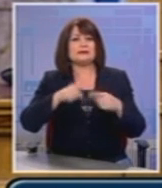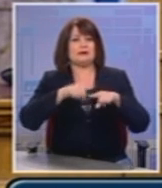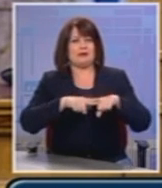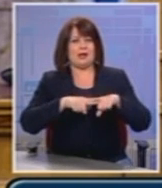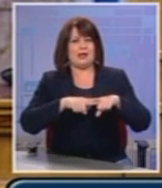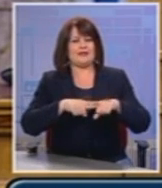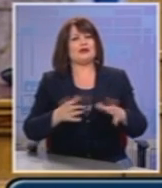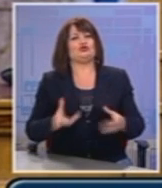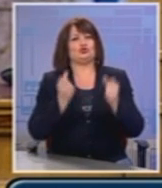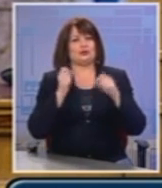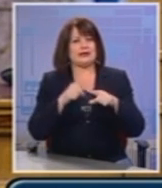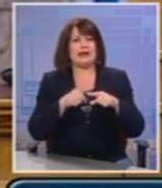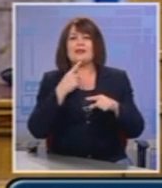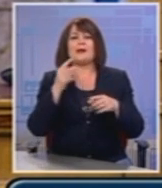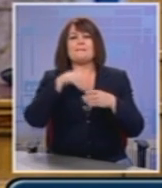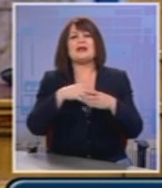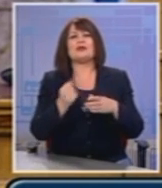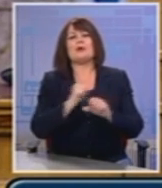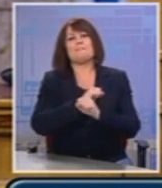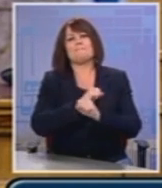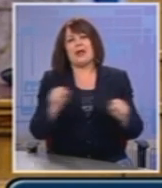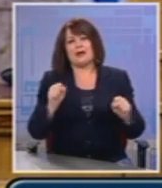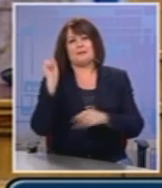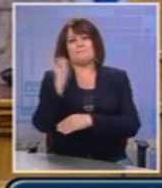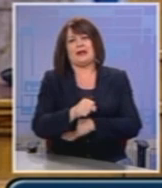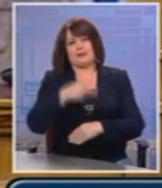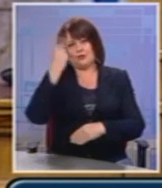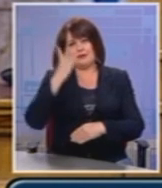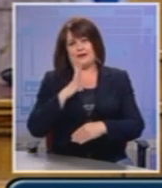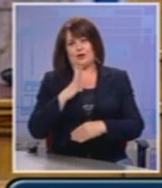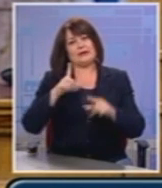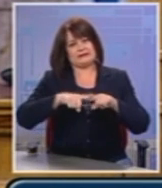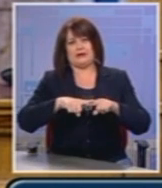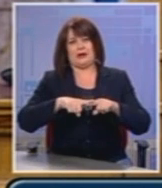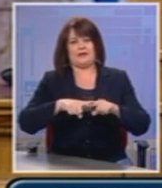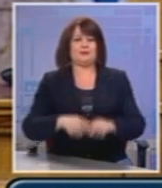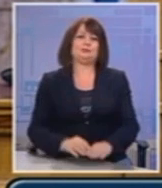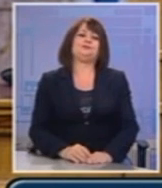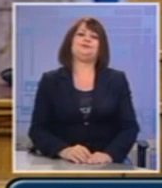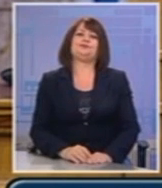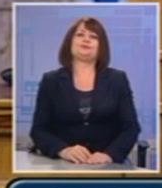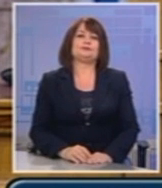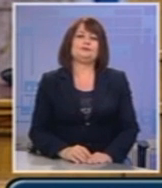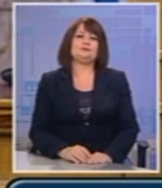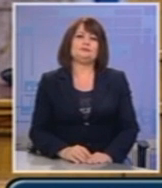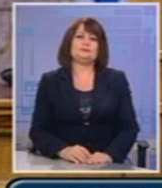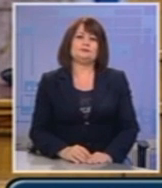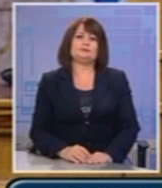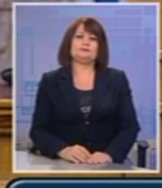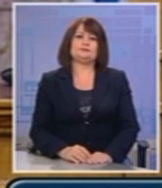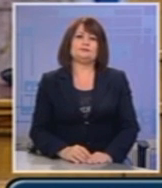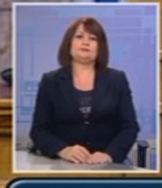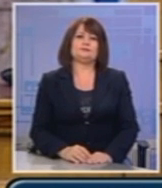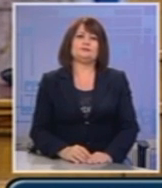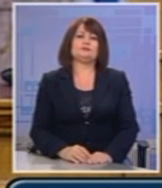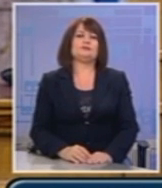προγράμματος διάσωσης έχουν υπονομεύσει τα ανθρώπινα δικαιώματα στην ελλάδα και οι διάφοροι